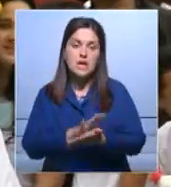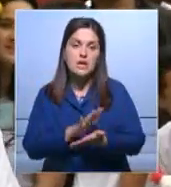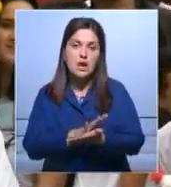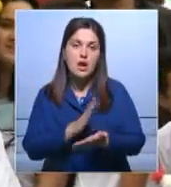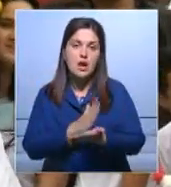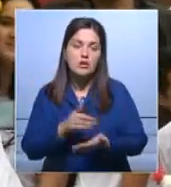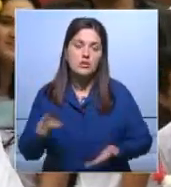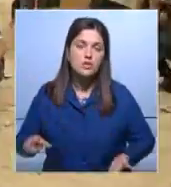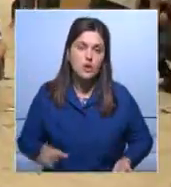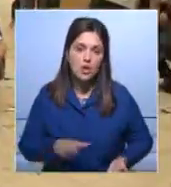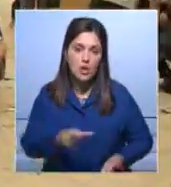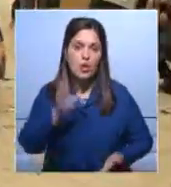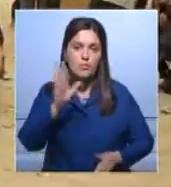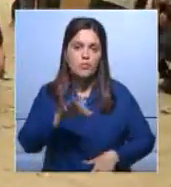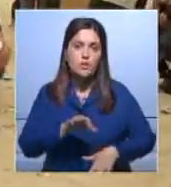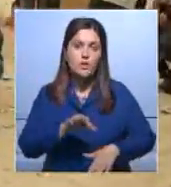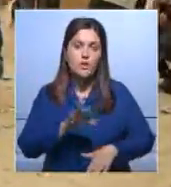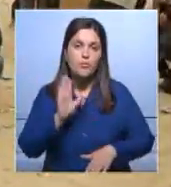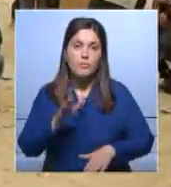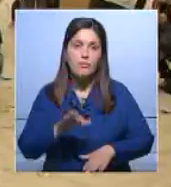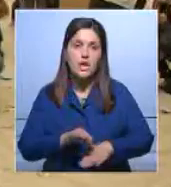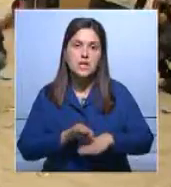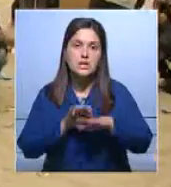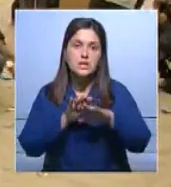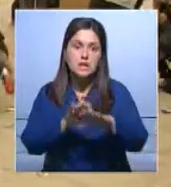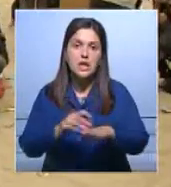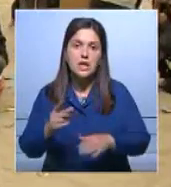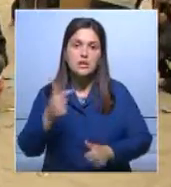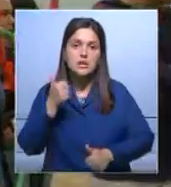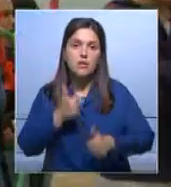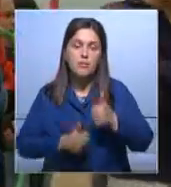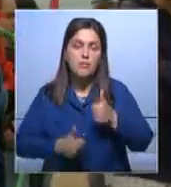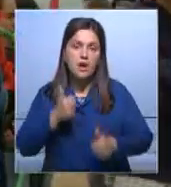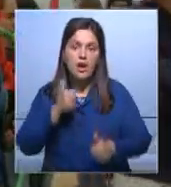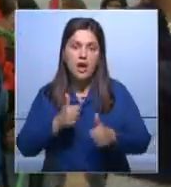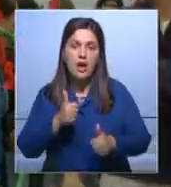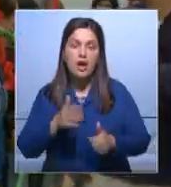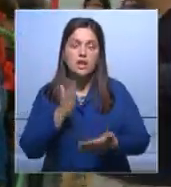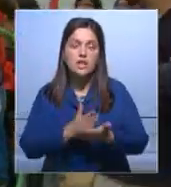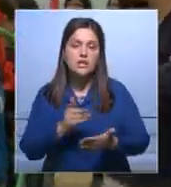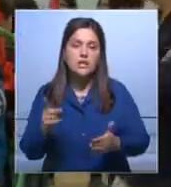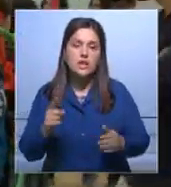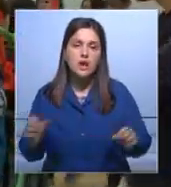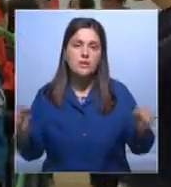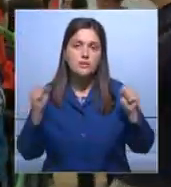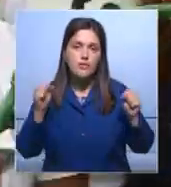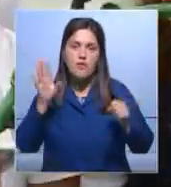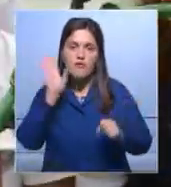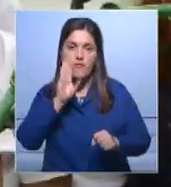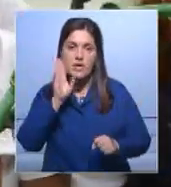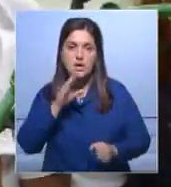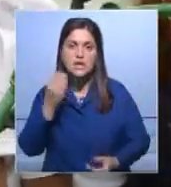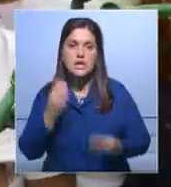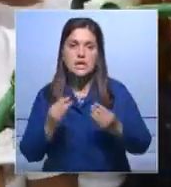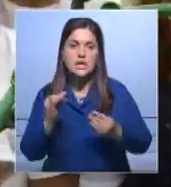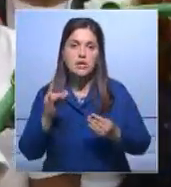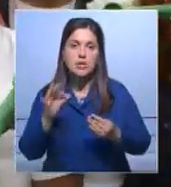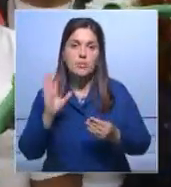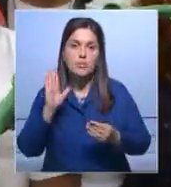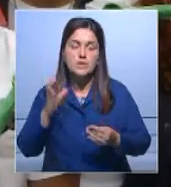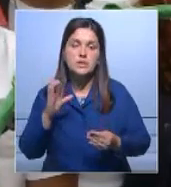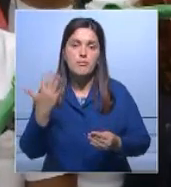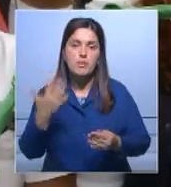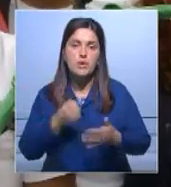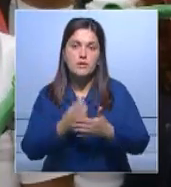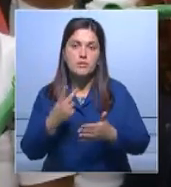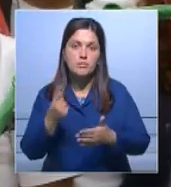смогут снизить уровень загрязнения залива, где будут проходить регаты и соревнования по виндсерфингу. Напомню, игры в Рио пройдут